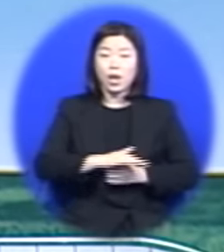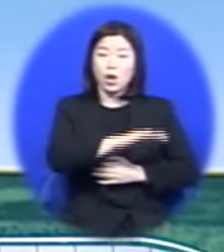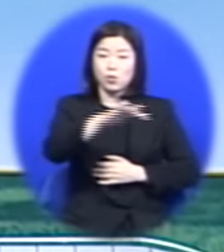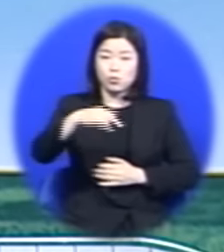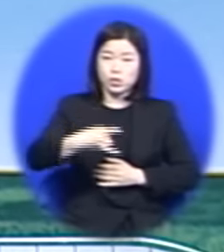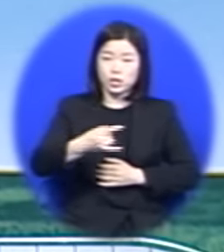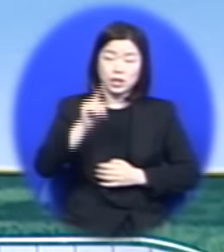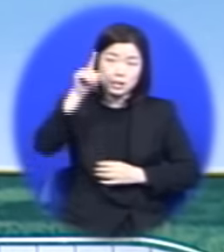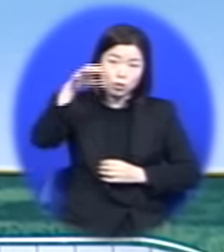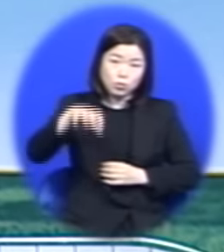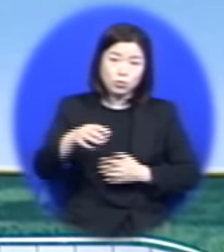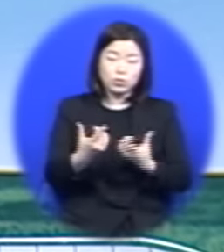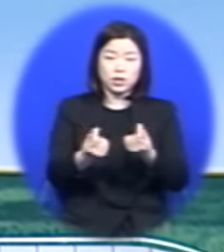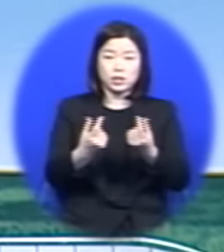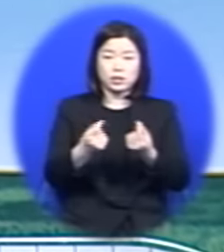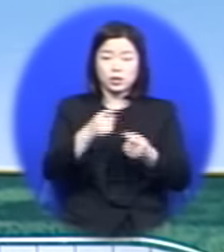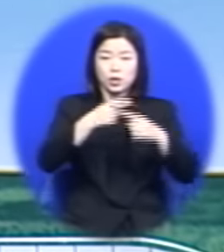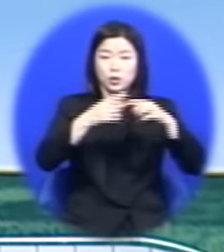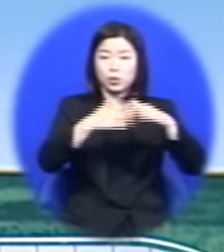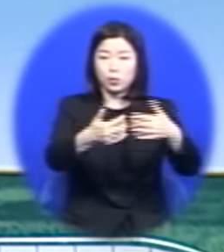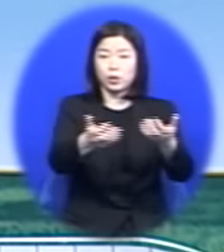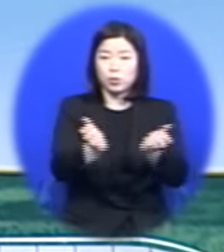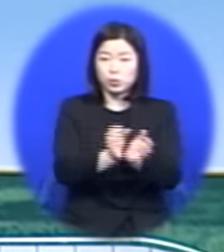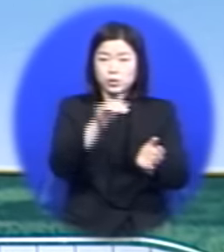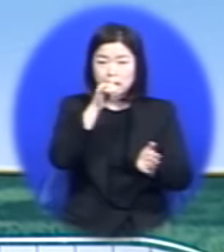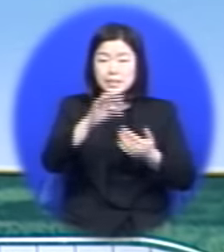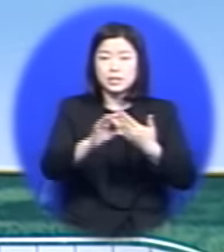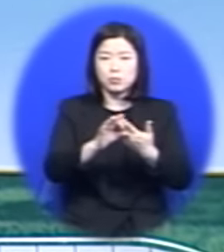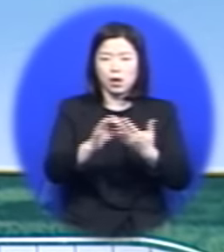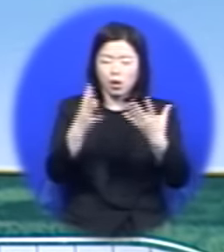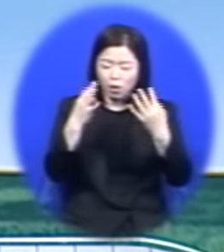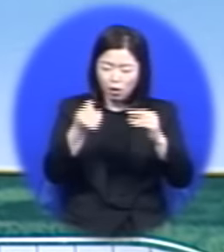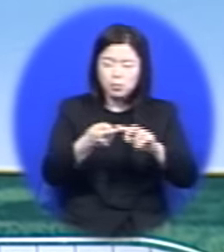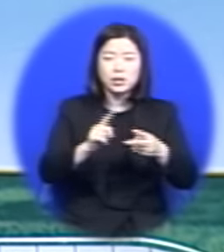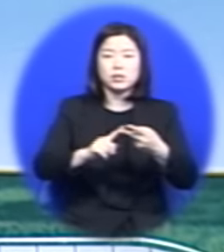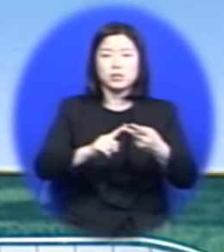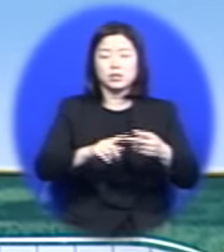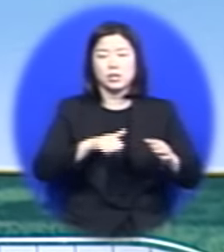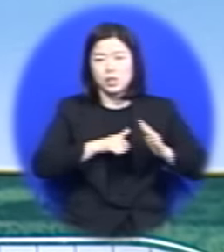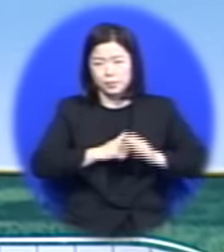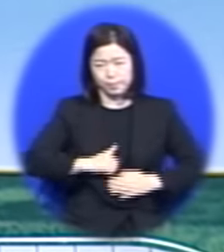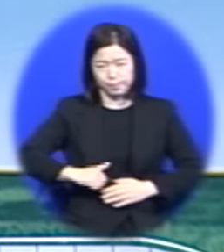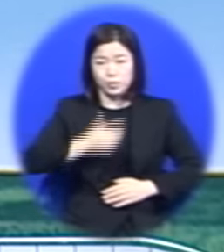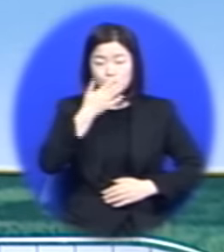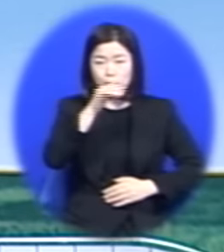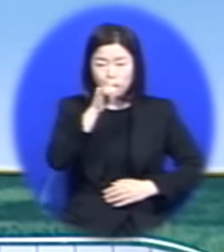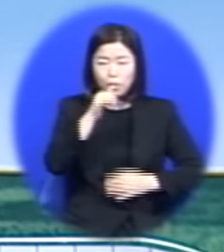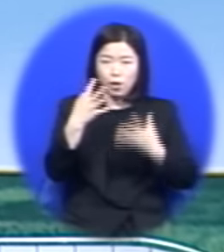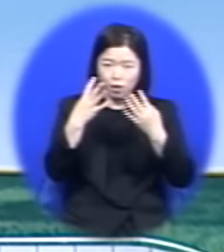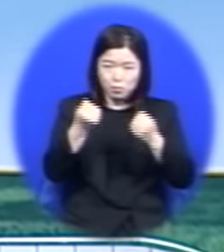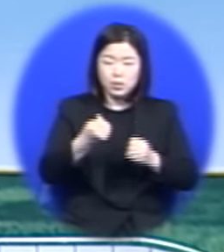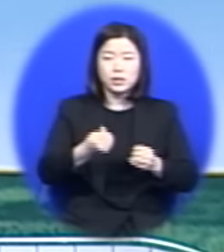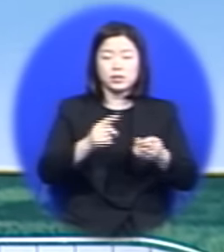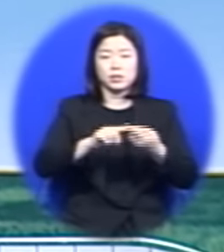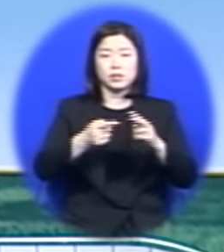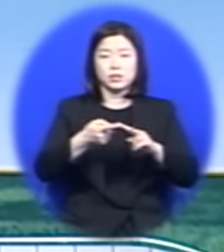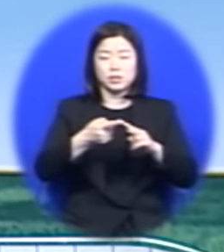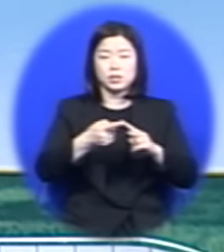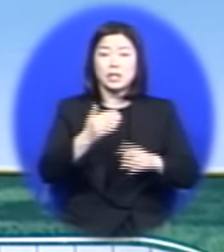우리에게 천국 같은 교회 공동체가 있으면 얼마든지 견딜 수 있고 얼마든지 기다릴 수 있고 얼마든지 이길 수 있습니다.